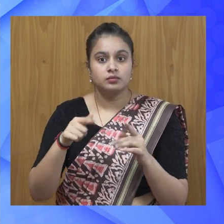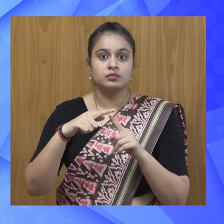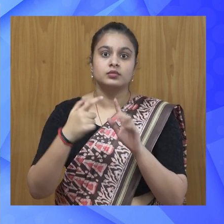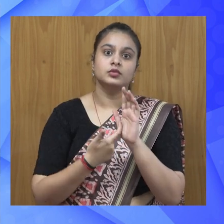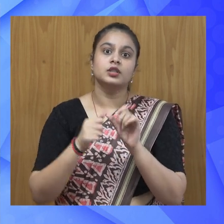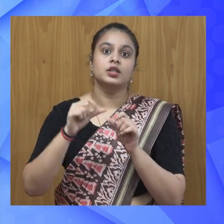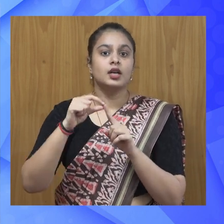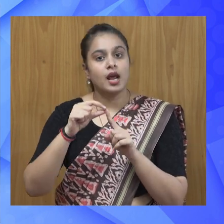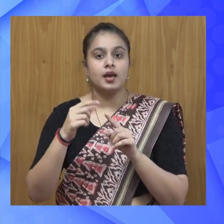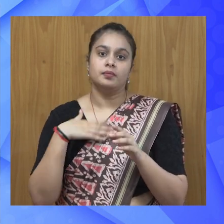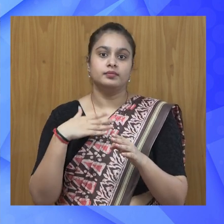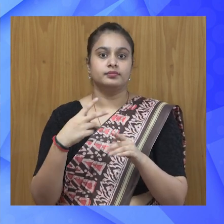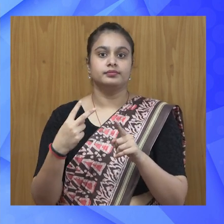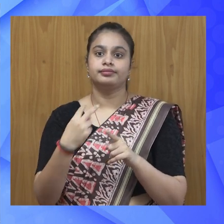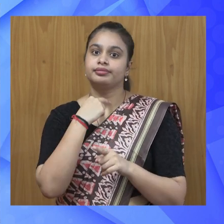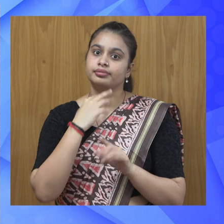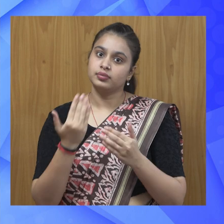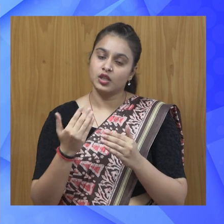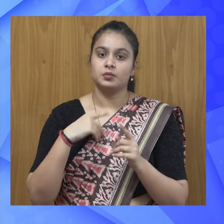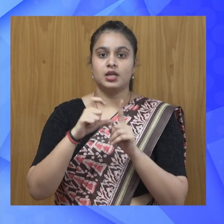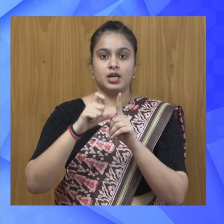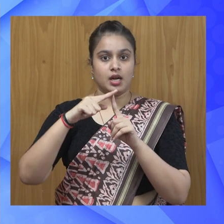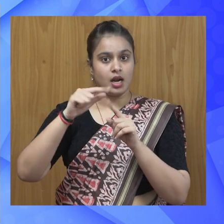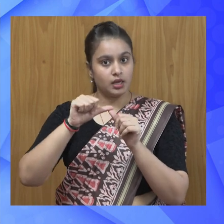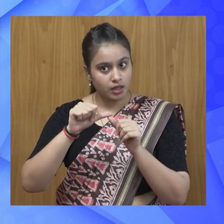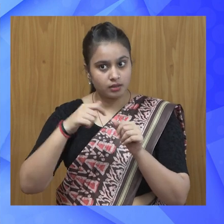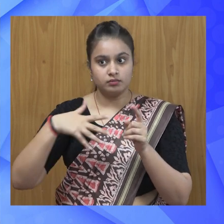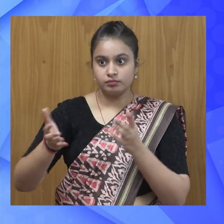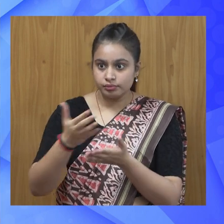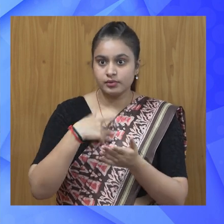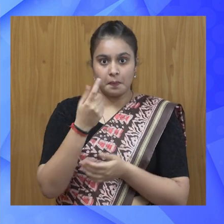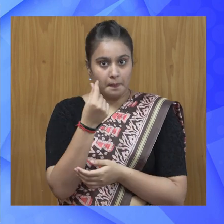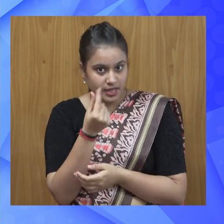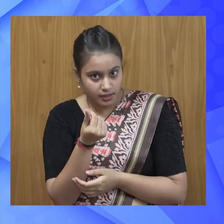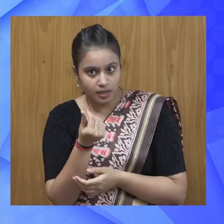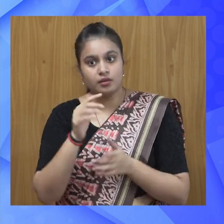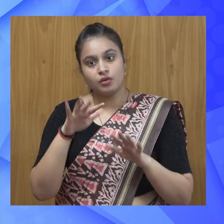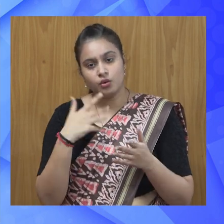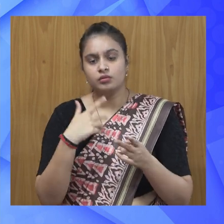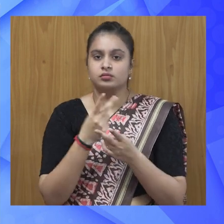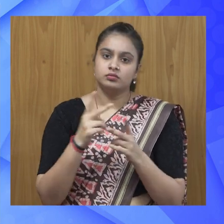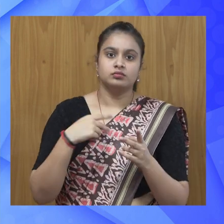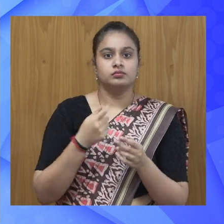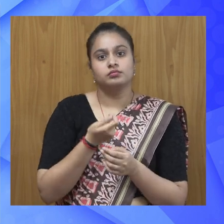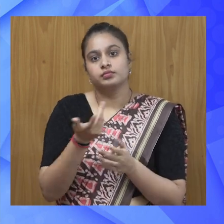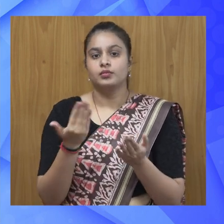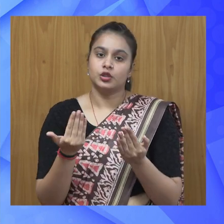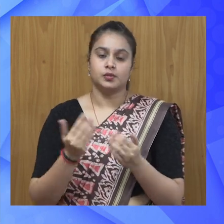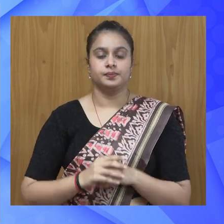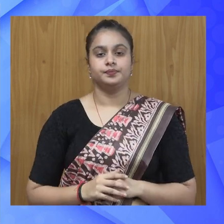of extortion. एक्सटॉर्शन भी आपका डेटा भी आपसे पैसे भी कुछ फॉर्म में भी एक्सटॉर्शन हो सकता